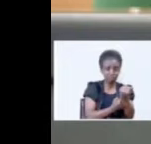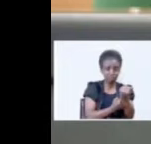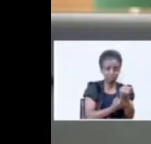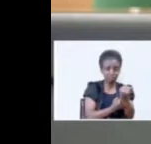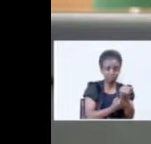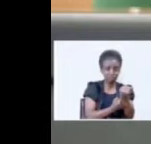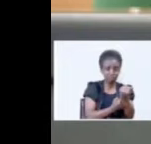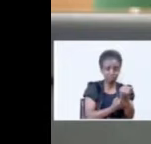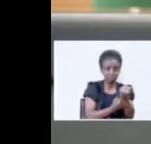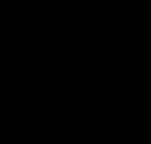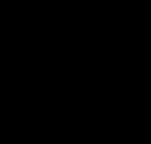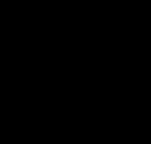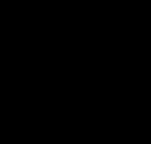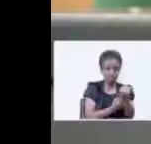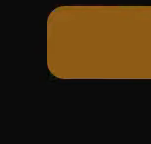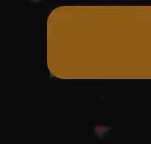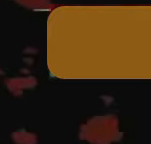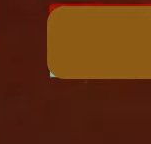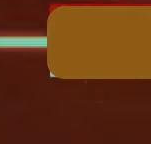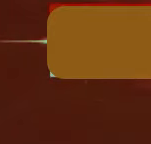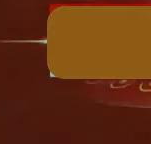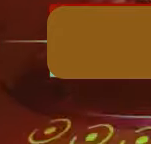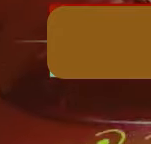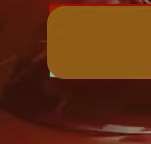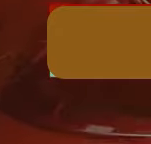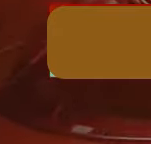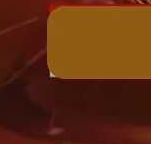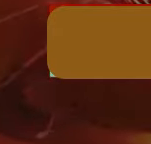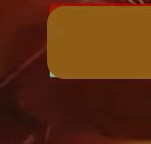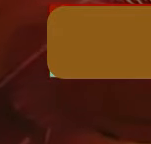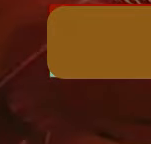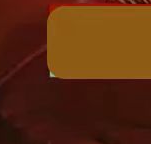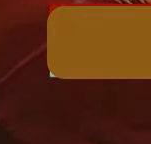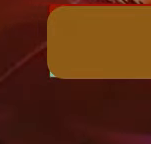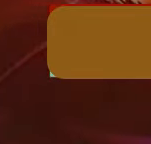Fa el TV.